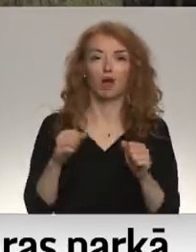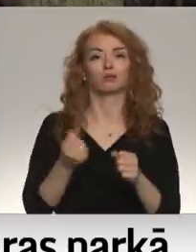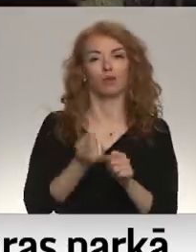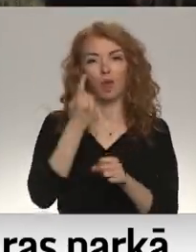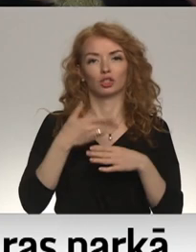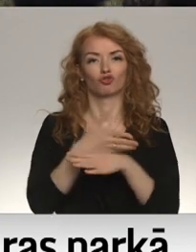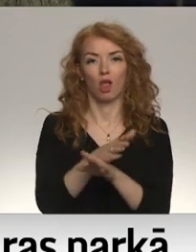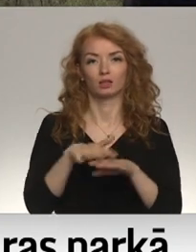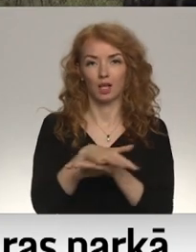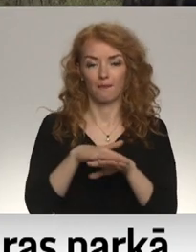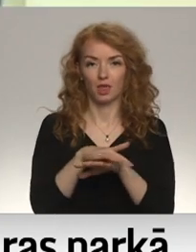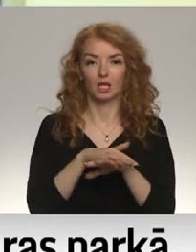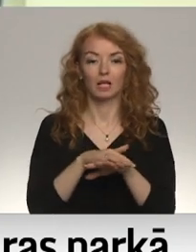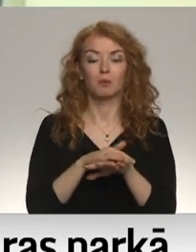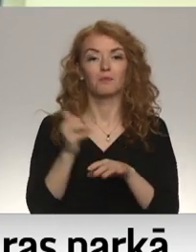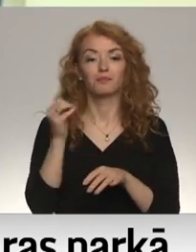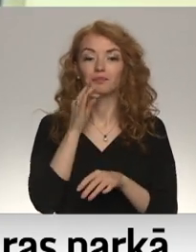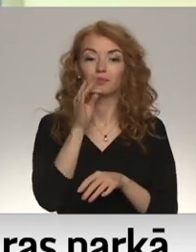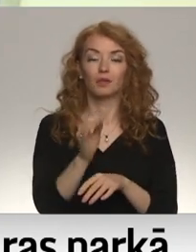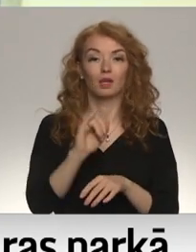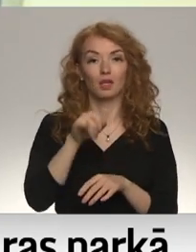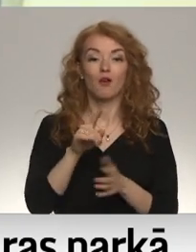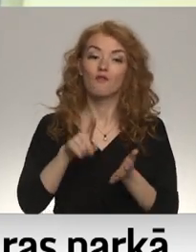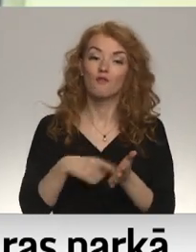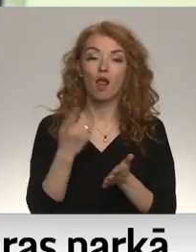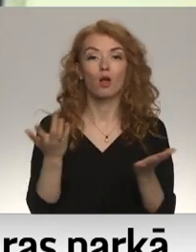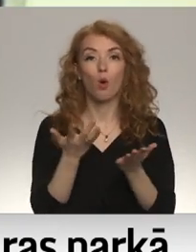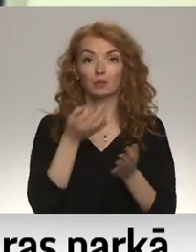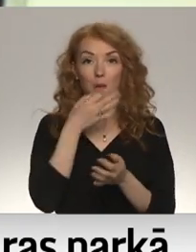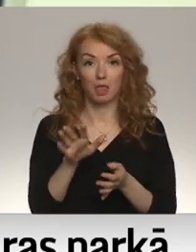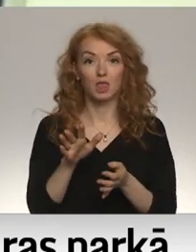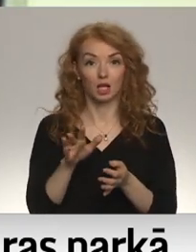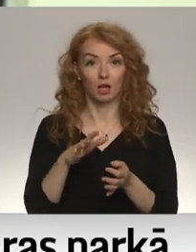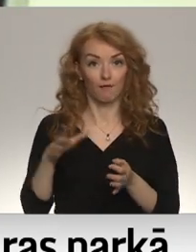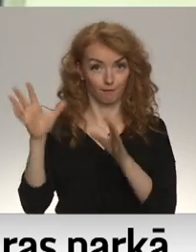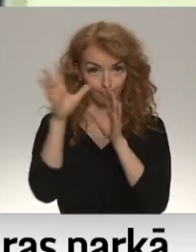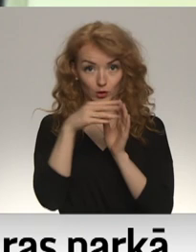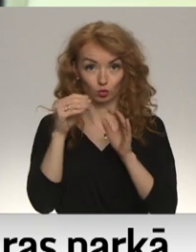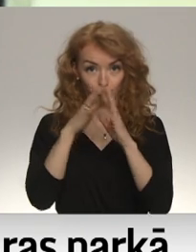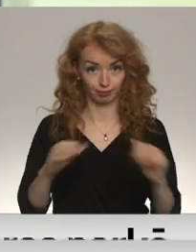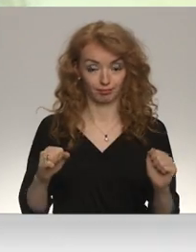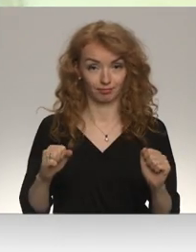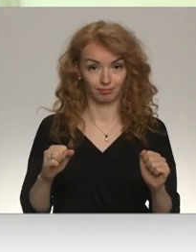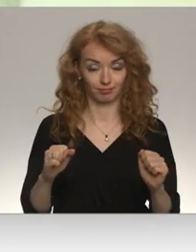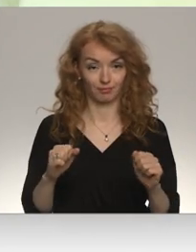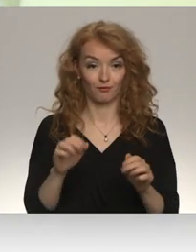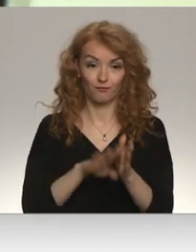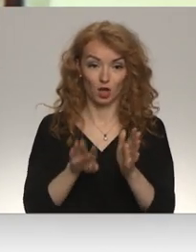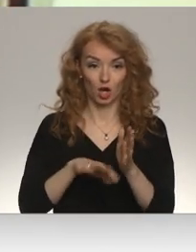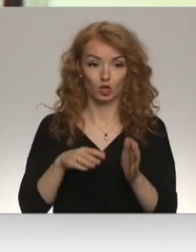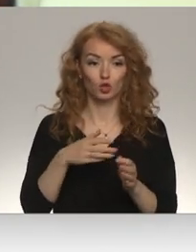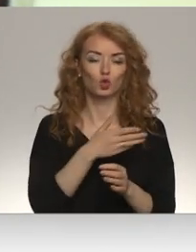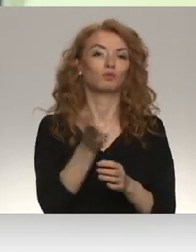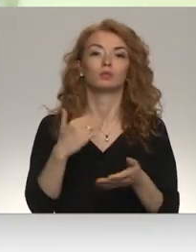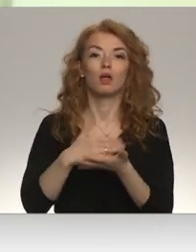Padomju Savienība. Ja kaut kas vēl nepatīks, mēs visu jauksim nost. Nu, vienkārši nu, jums daļa